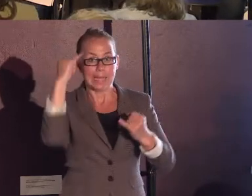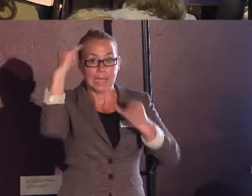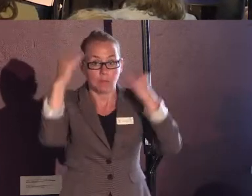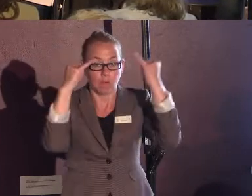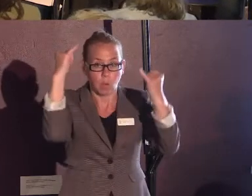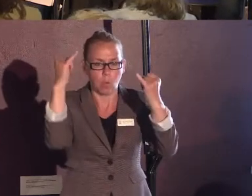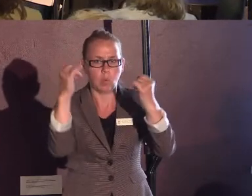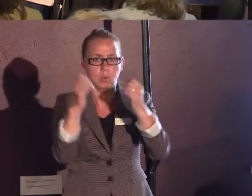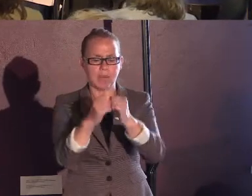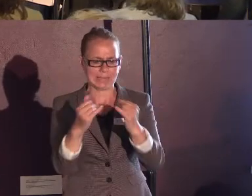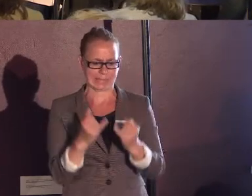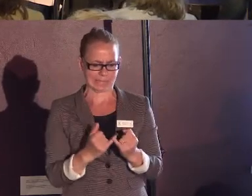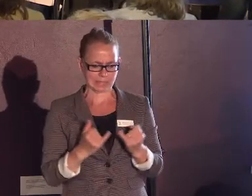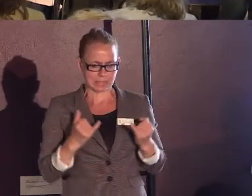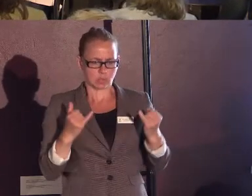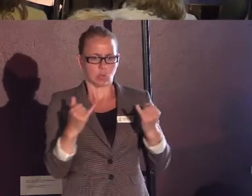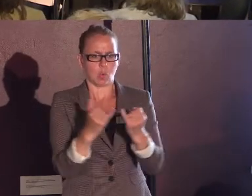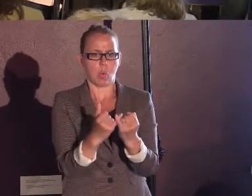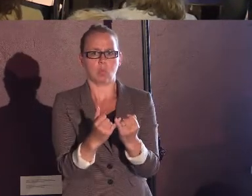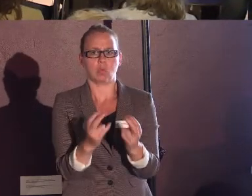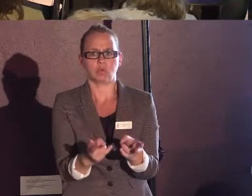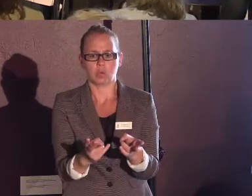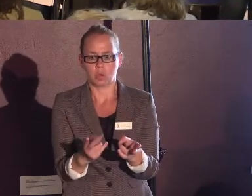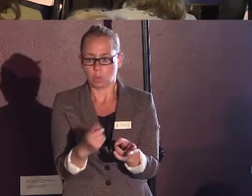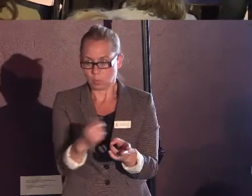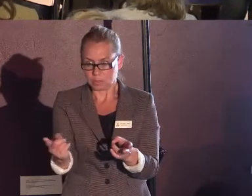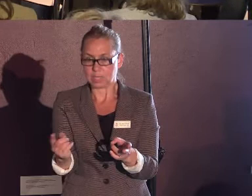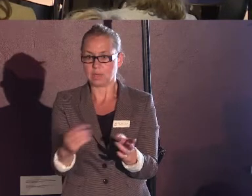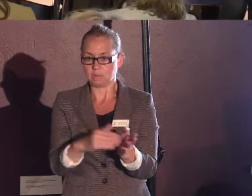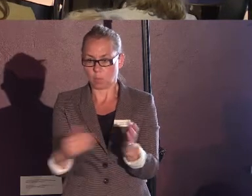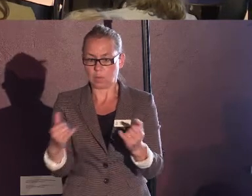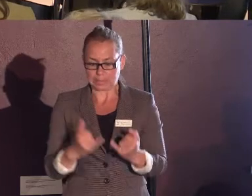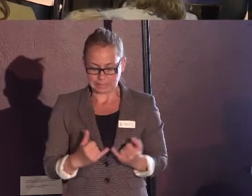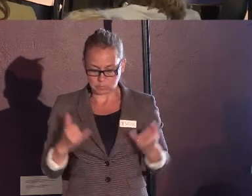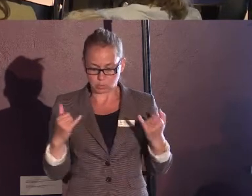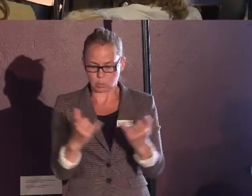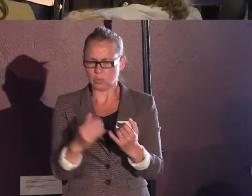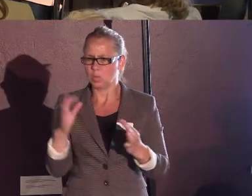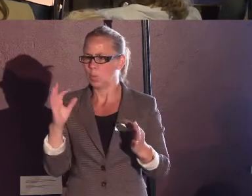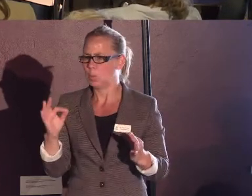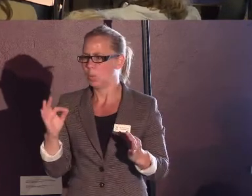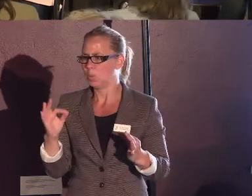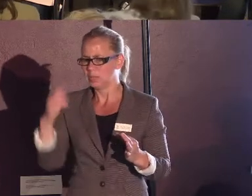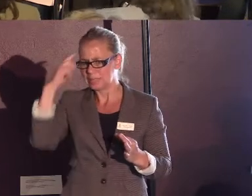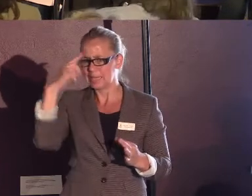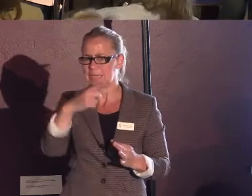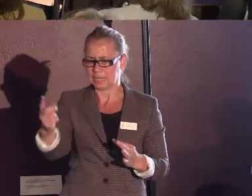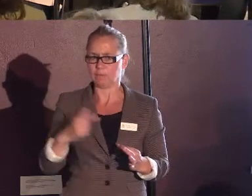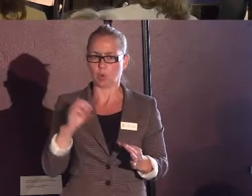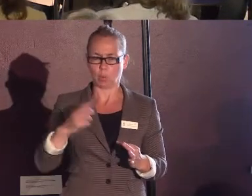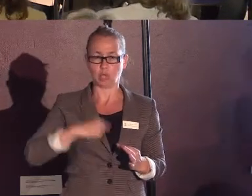innovation och sen är det institution. Och nu är ni ju flera här från institutioner, och hur tänker ni med det? För när jag